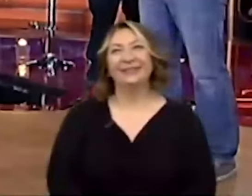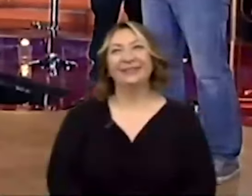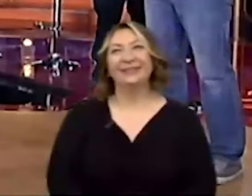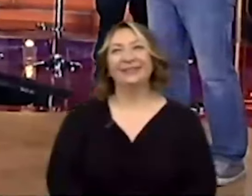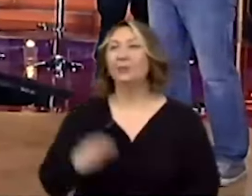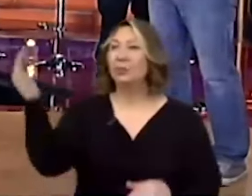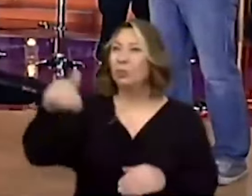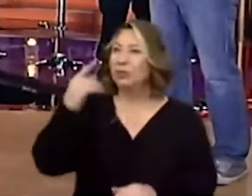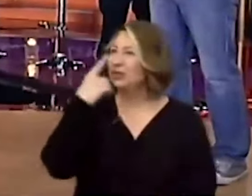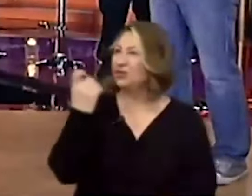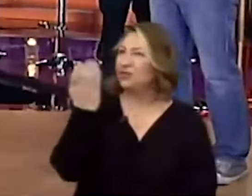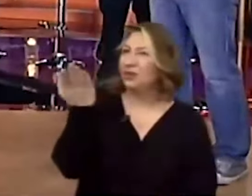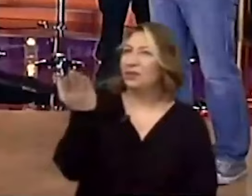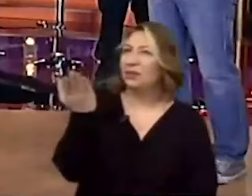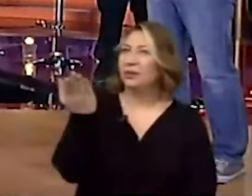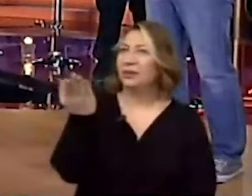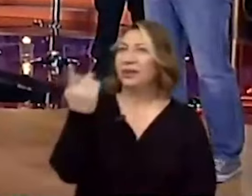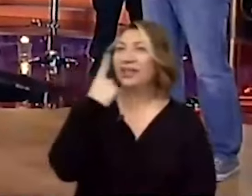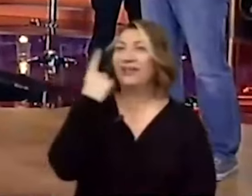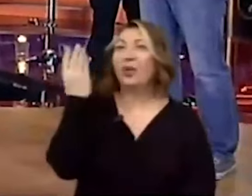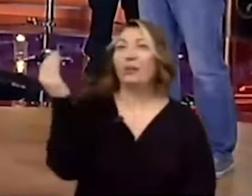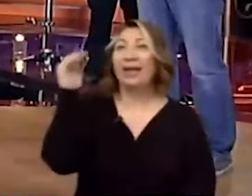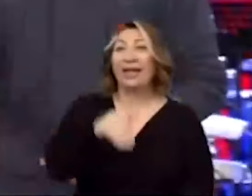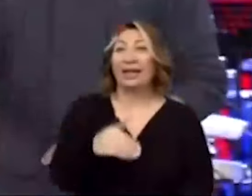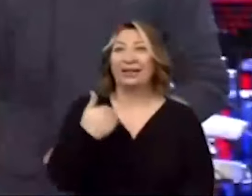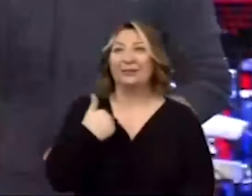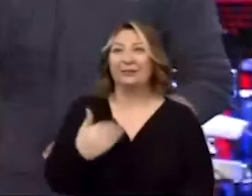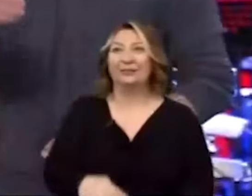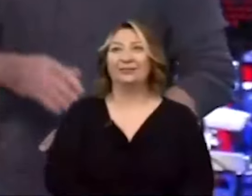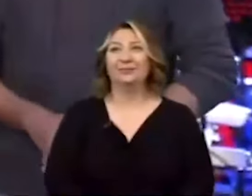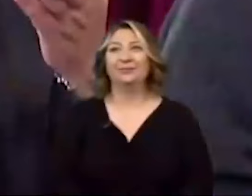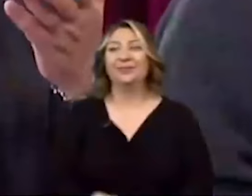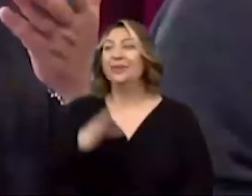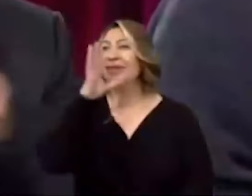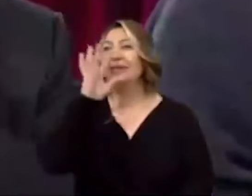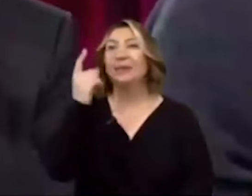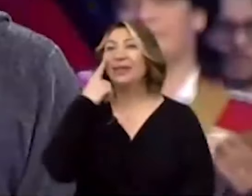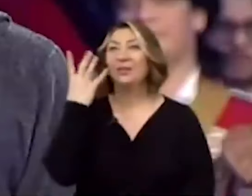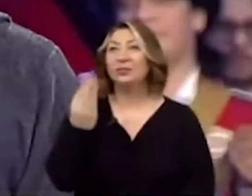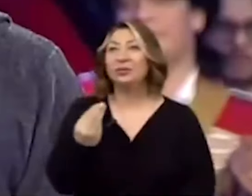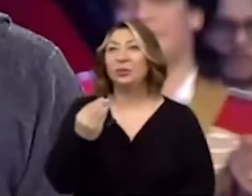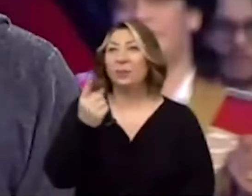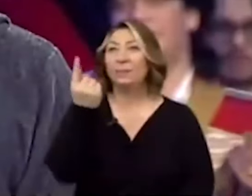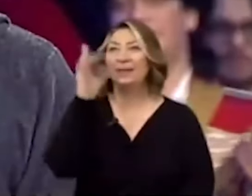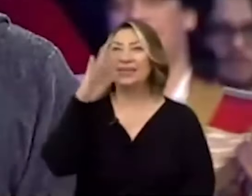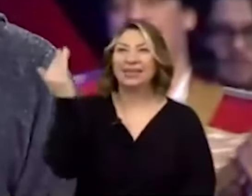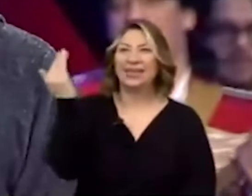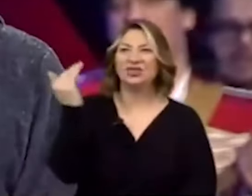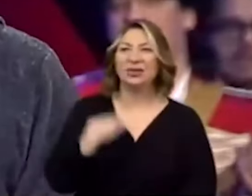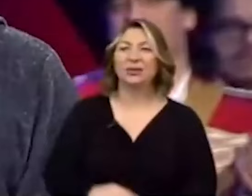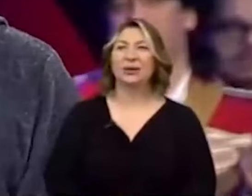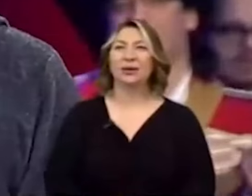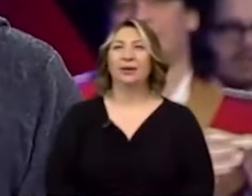Peki bu dairede ne işin var kardeşim? Kefil olmaya geldim der. Kefil olmaya geldim. Kime kefil olacaksın? O birazdan gelecek der.